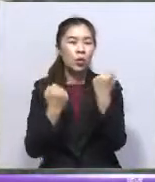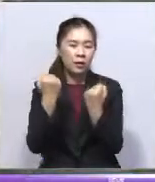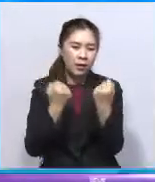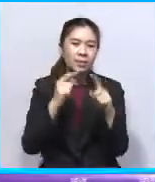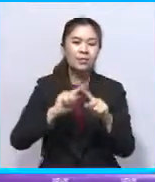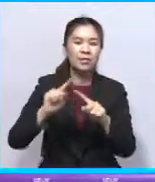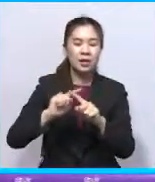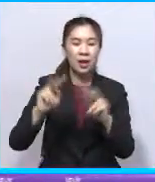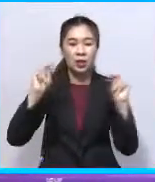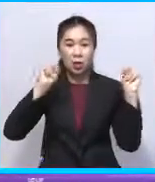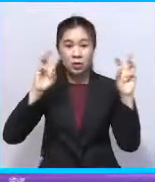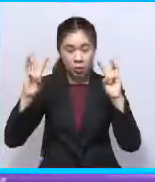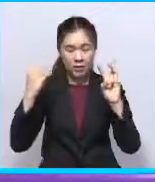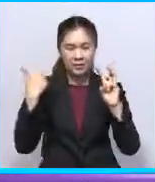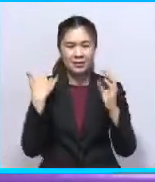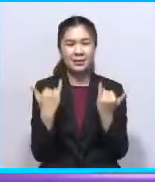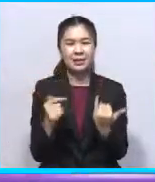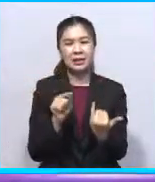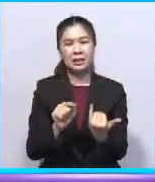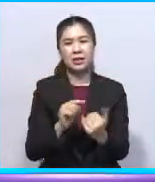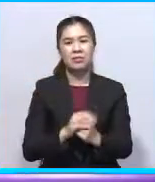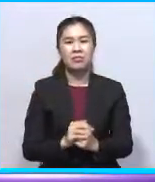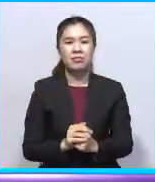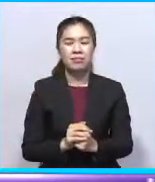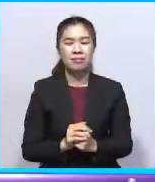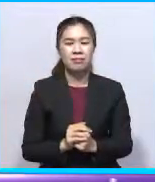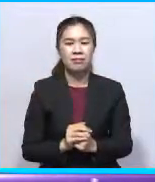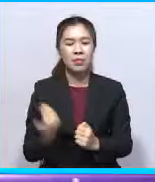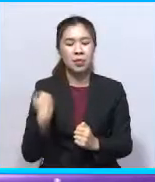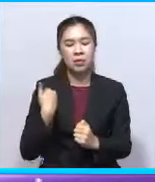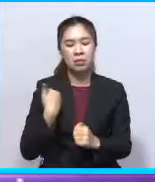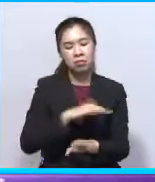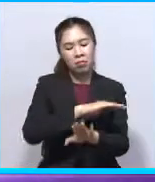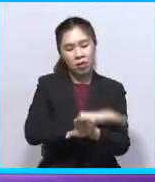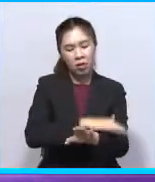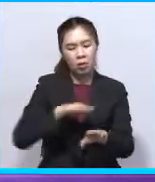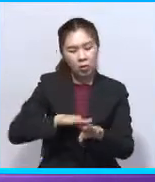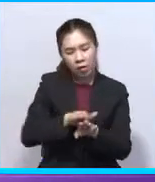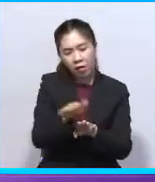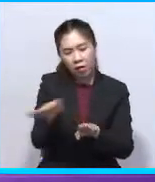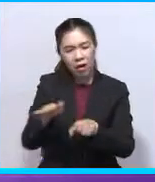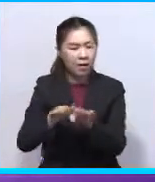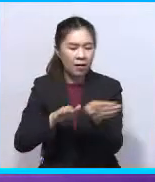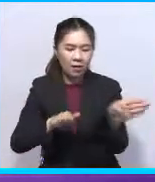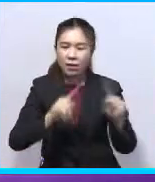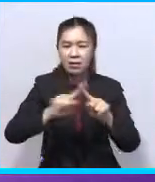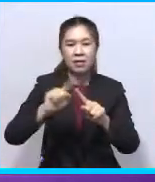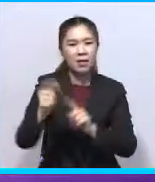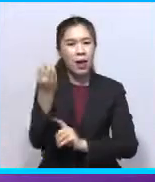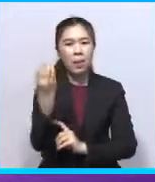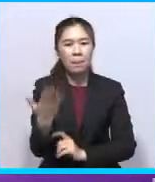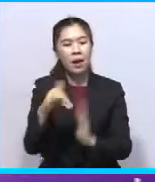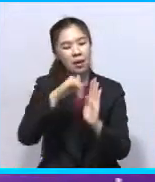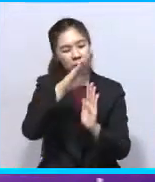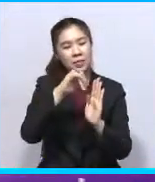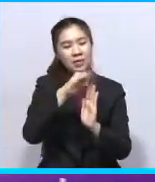เนื่องจากจังหวัดนครสวรรค์นะครับจังหวัดนครสวรรค์เส้นทางของเขานะครับสามารถแยกได้ไปจังหวัดอื่นๆในภาคเหนือได้แล้วก็ใดหล